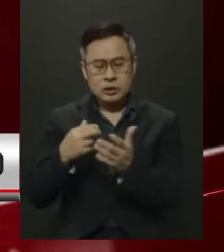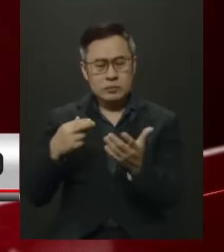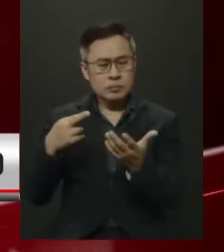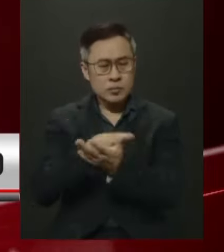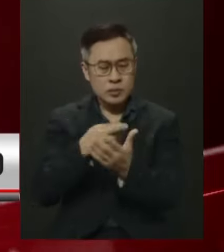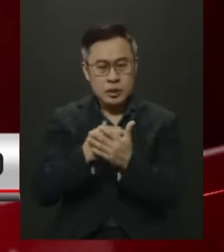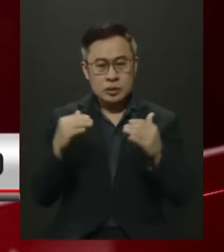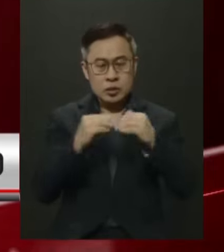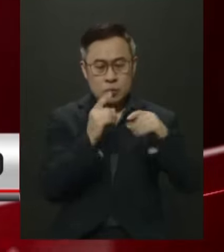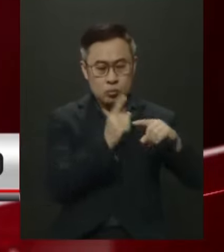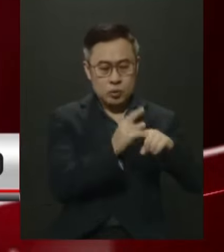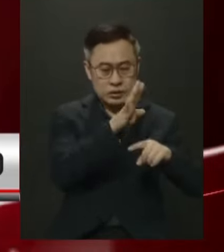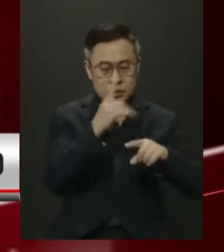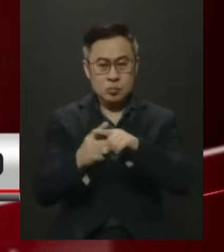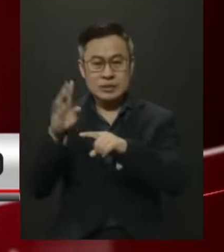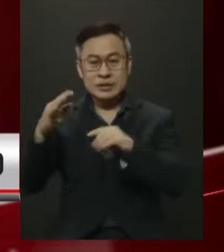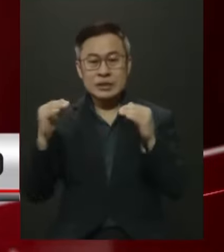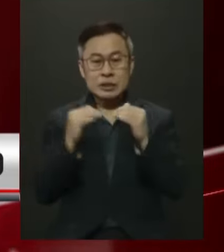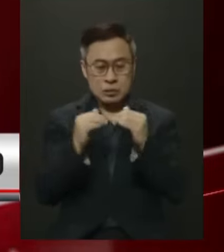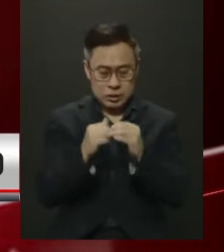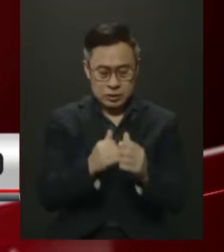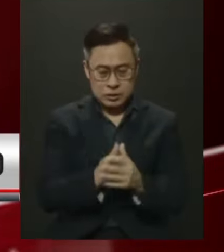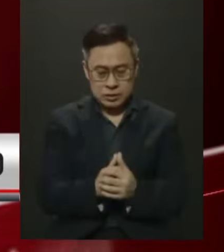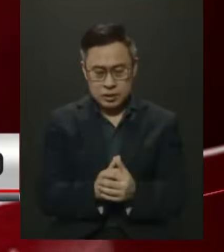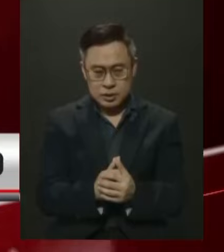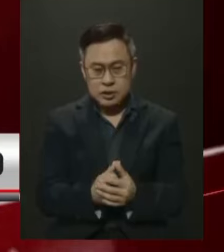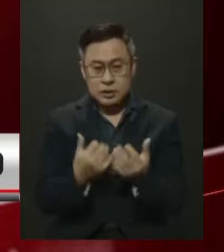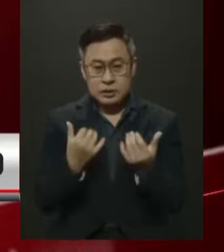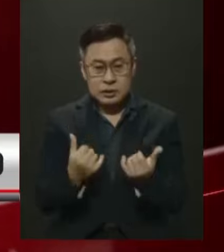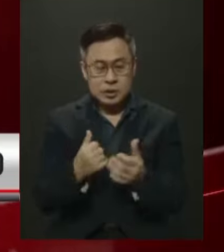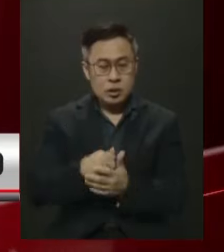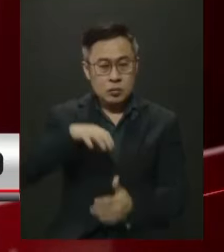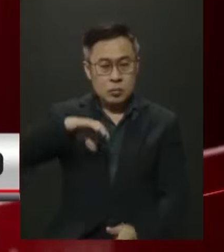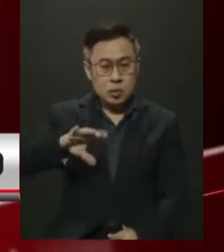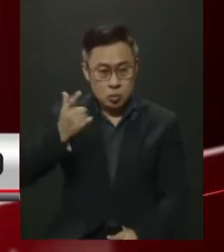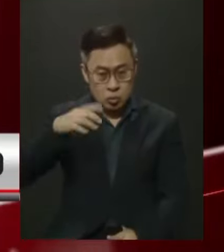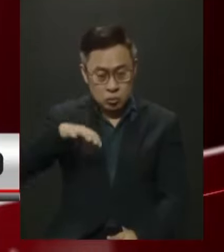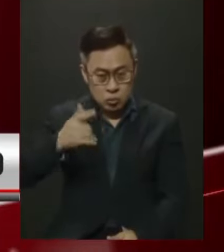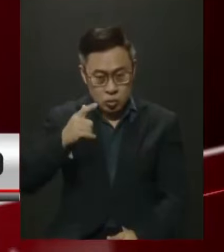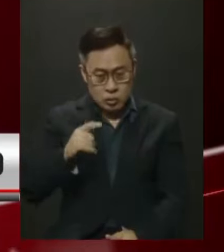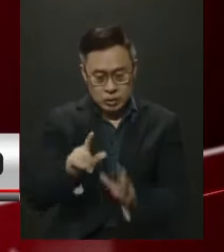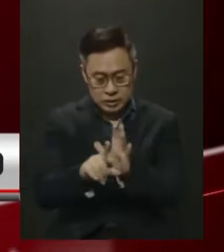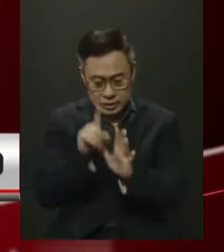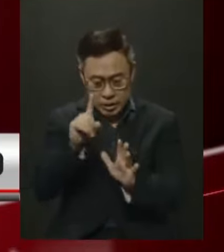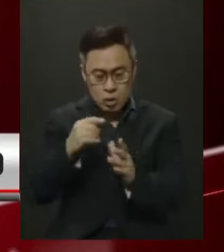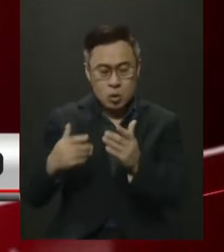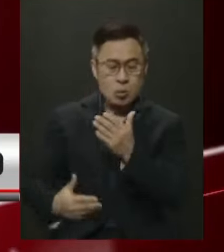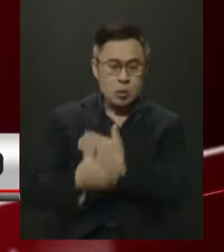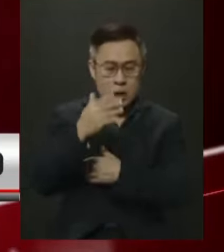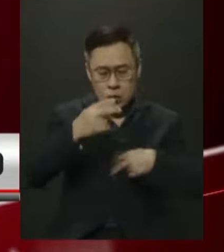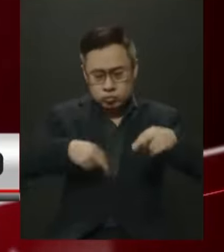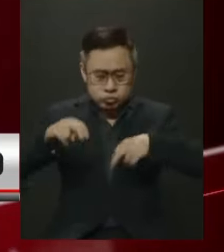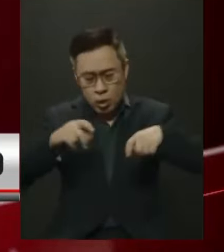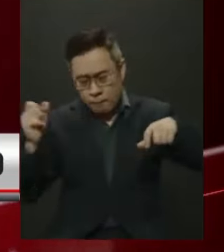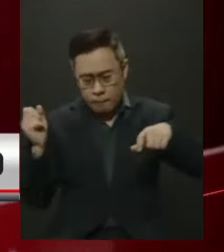ที่ Thunder Dome ครับเมืองทองเปิดบ้านรับราชบุรีครับเกมครึ่งเวลาแรกถือว่ามีลุ้นทั้งคู่แต่ว่ายังไม่มีประ